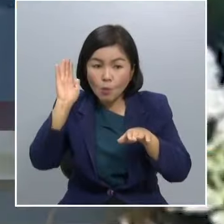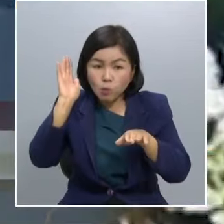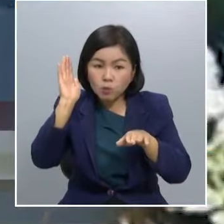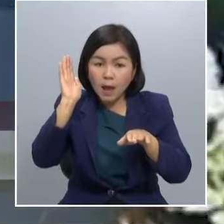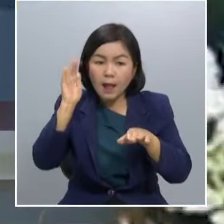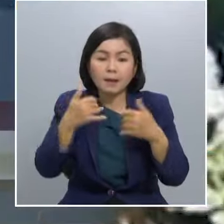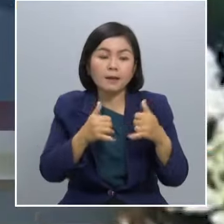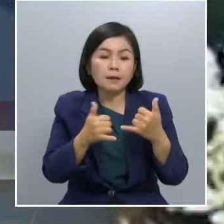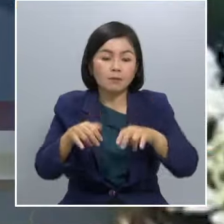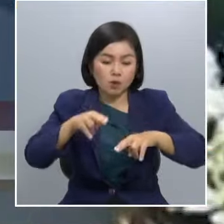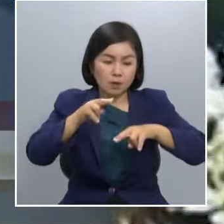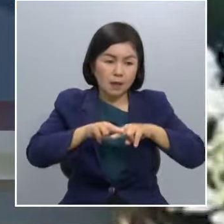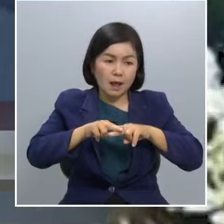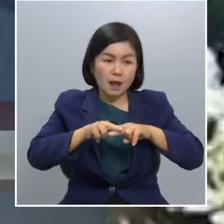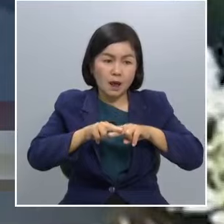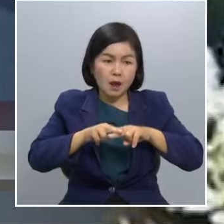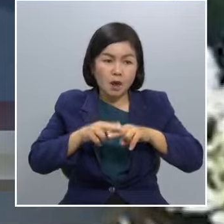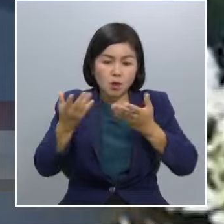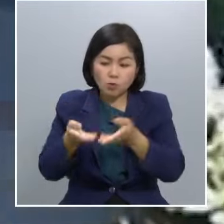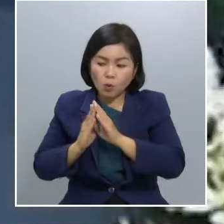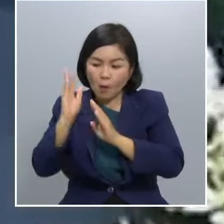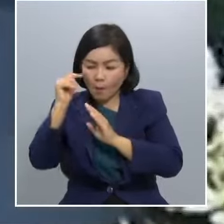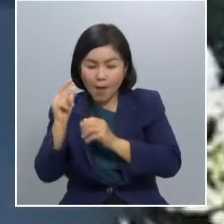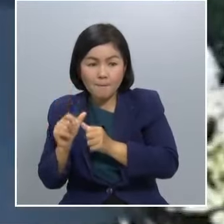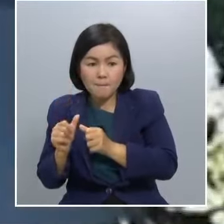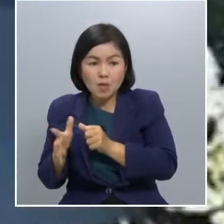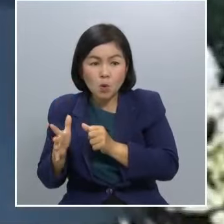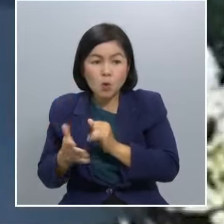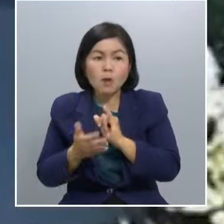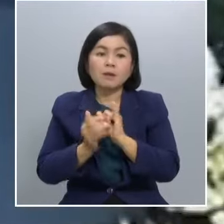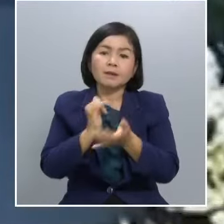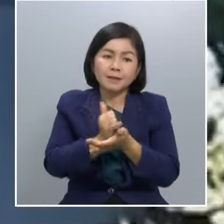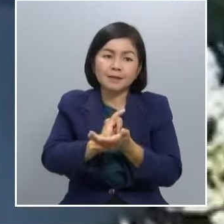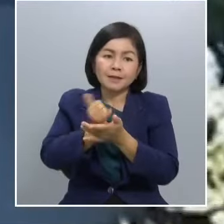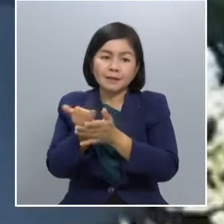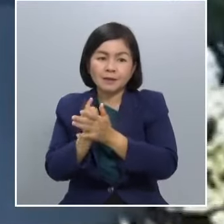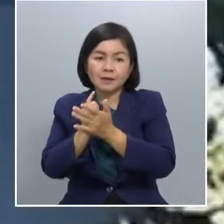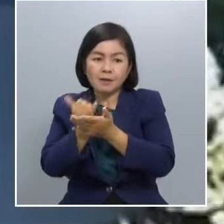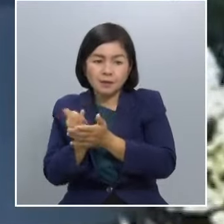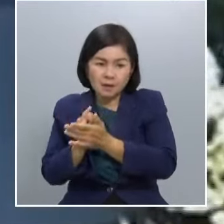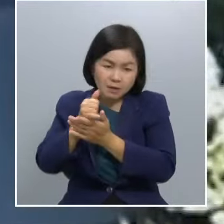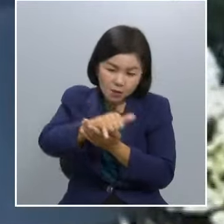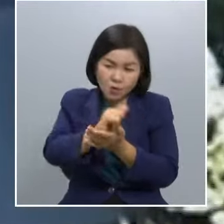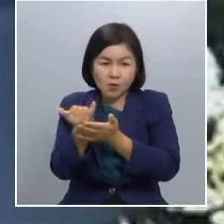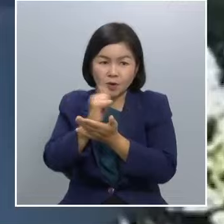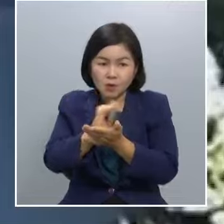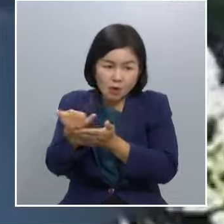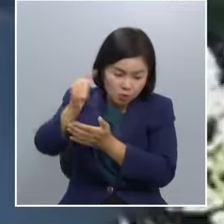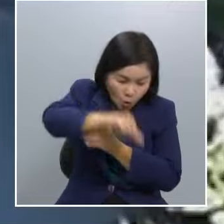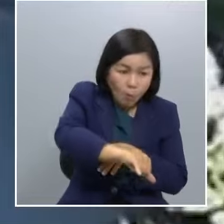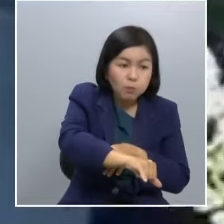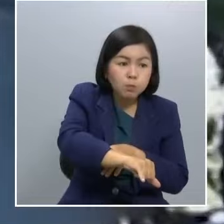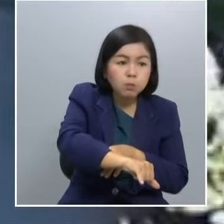ริมบ่อน้ำไม่มีผู้ปกครองอยู่แล้วเกิดโยกตัวเก้าอี้เสียหลักคว่ำลงไปข้างหน้าตกลงไปในน้ำ